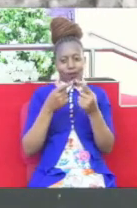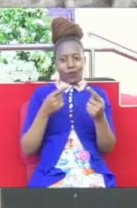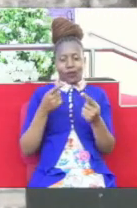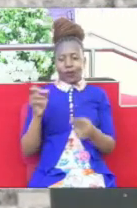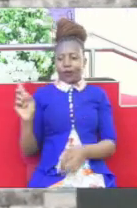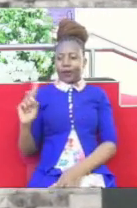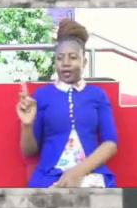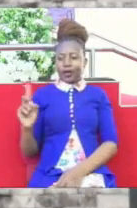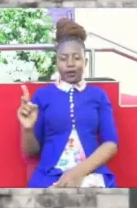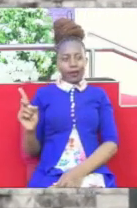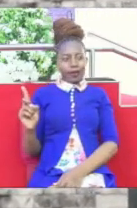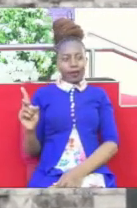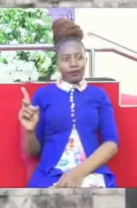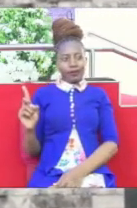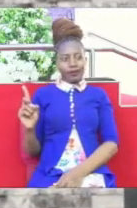akienda hiyo njia nyingine.